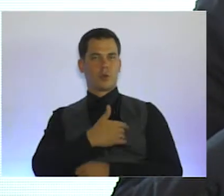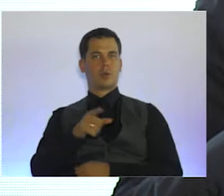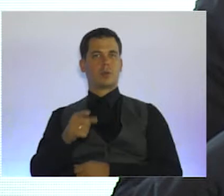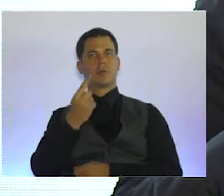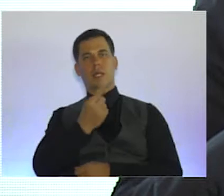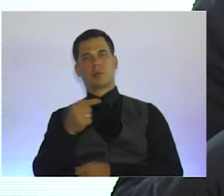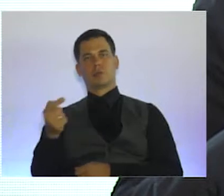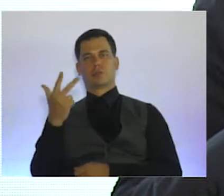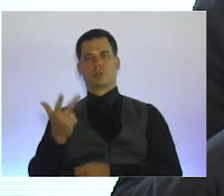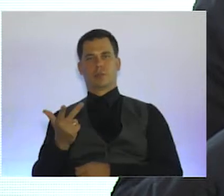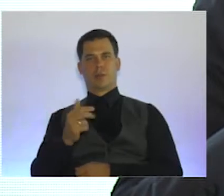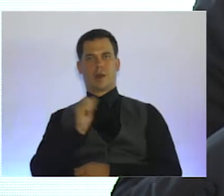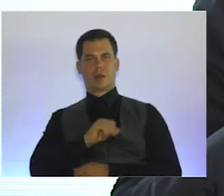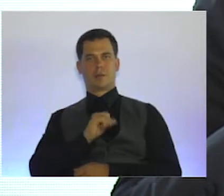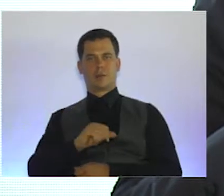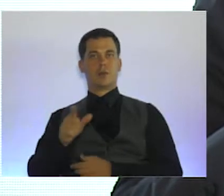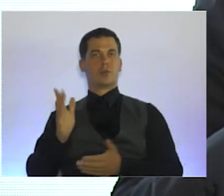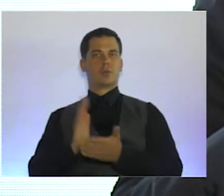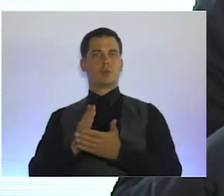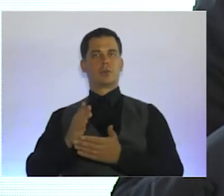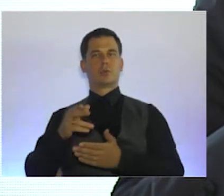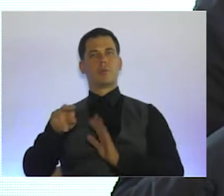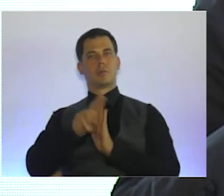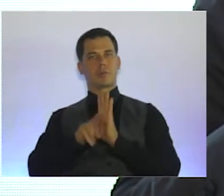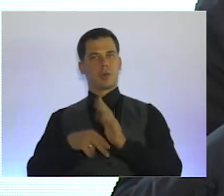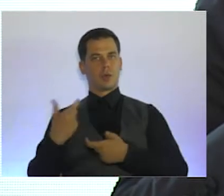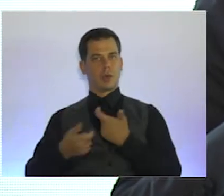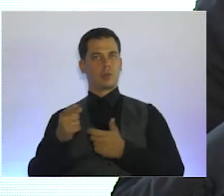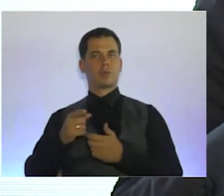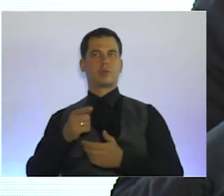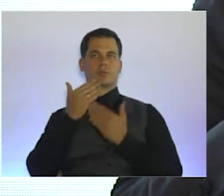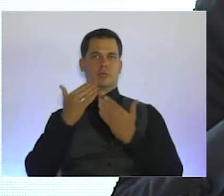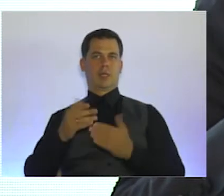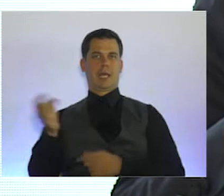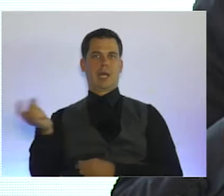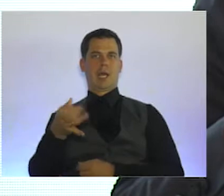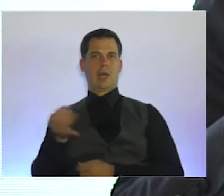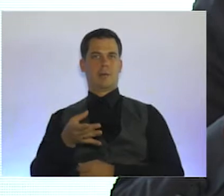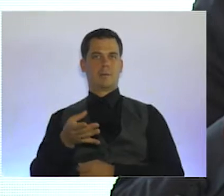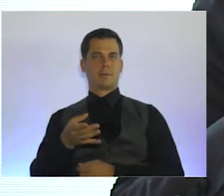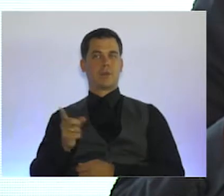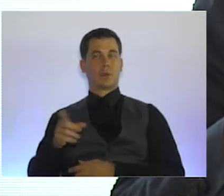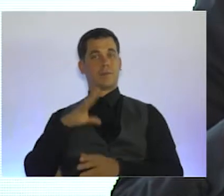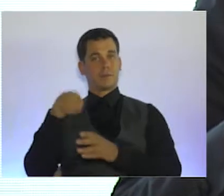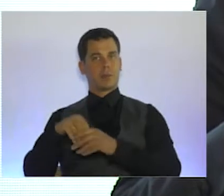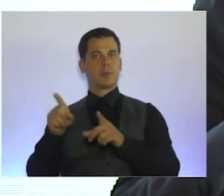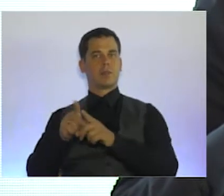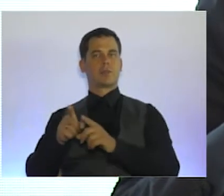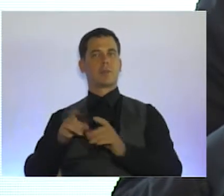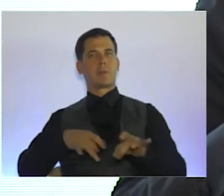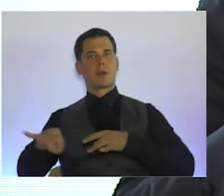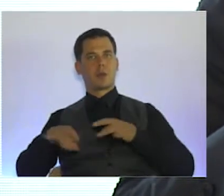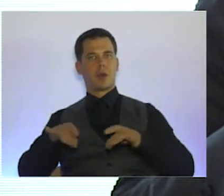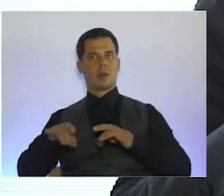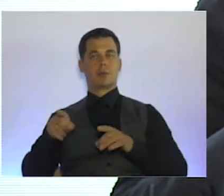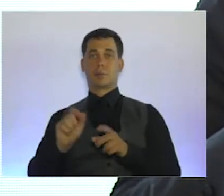klasy 1-3, tworząc dla nich aplikację opartą o grę fabularną, która również zawiera elementy pracy manualnej, gdzie